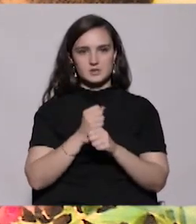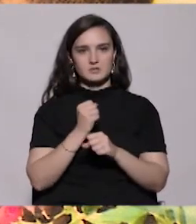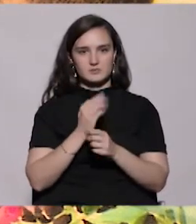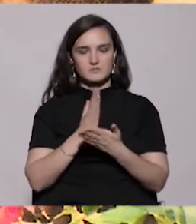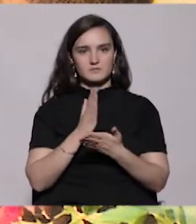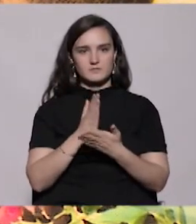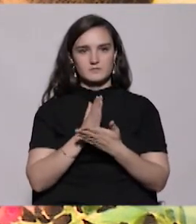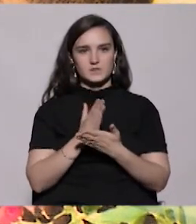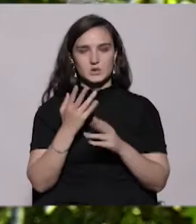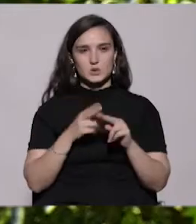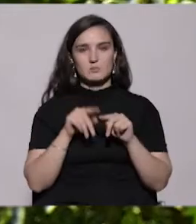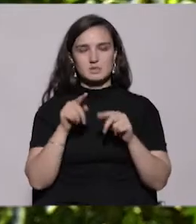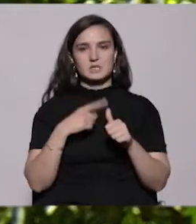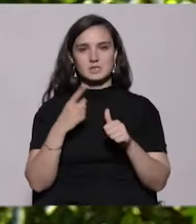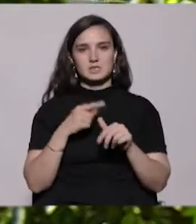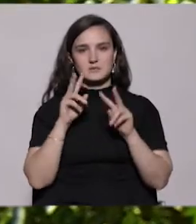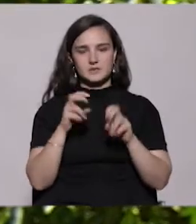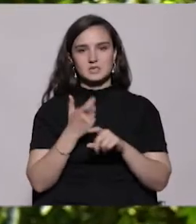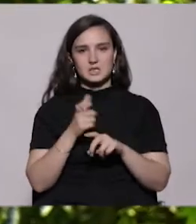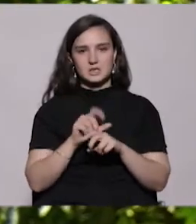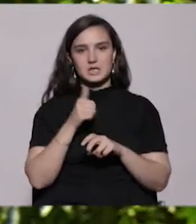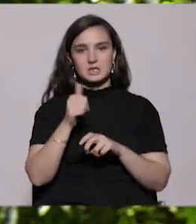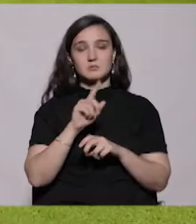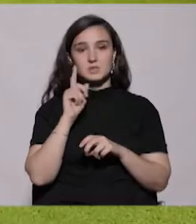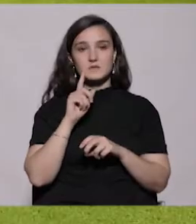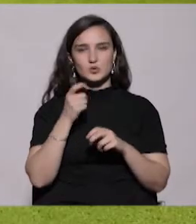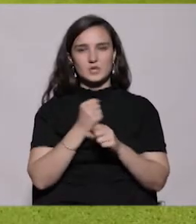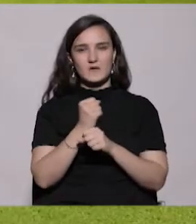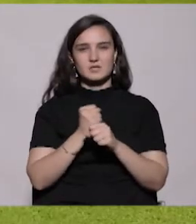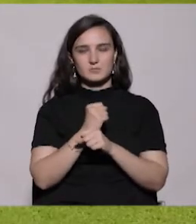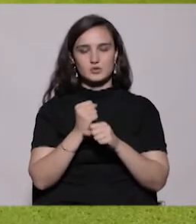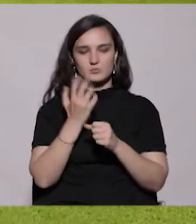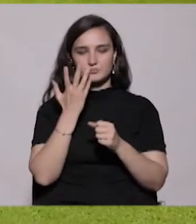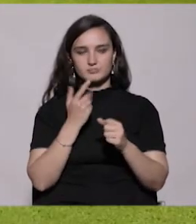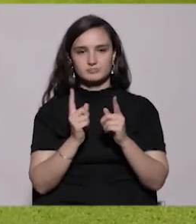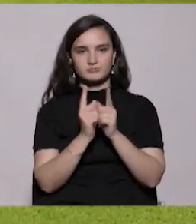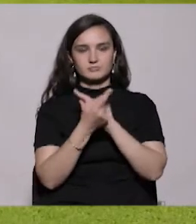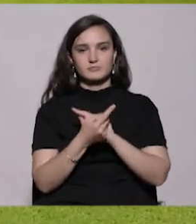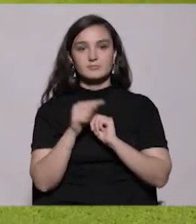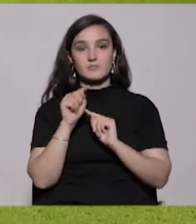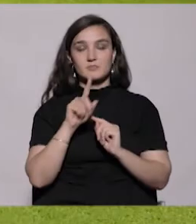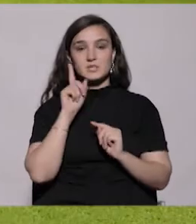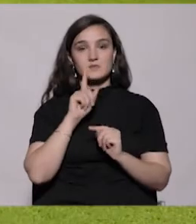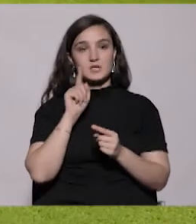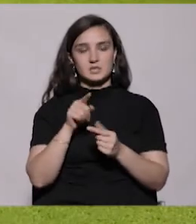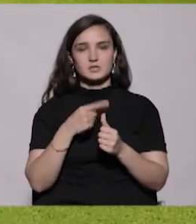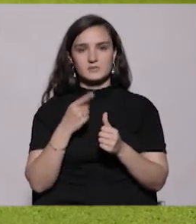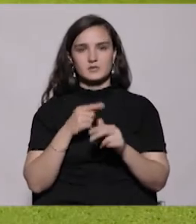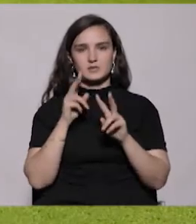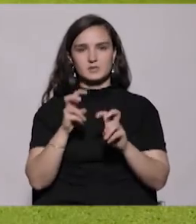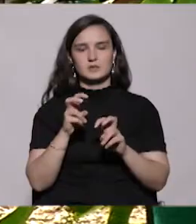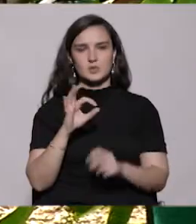გვაქვს, რომელსაც ქვია ძალიან კაი მწვანე, ეს ცოტა ყავისფერში გადადის და ამ მწვანეს